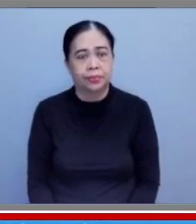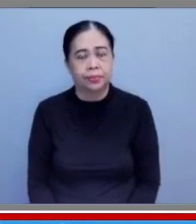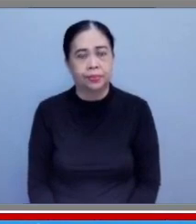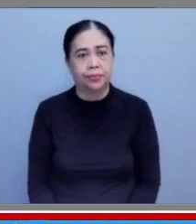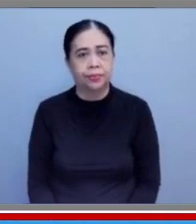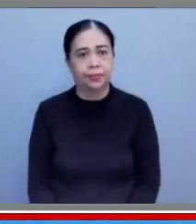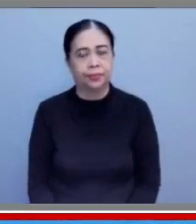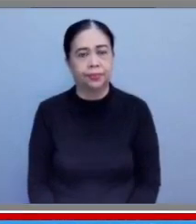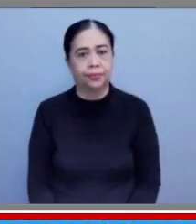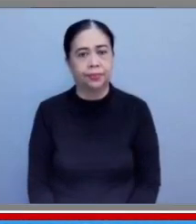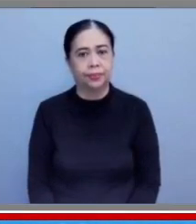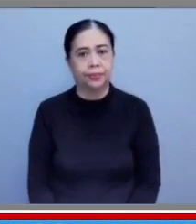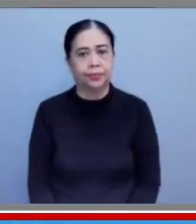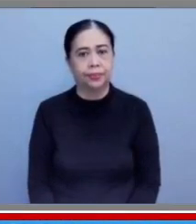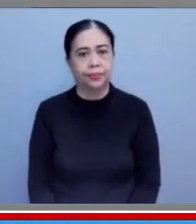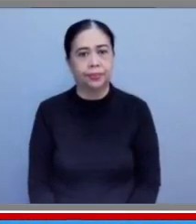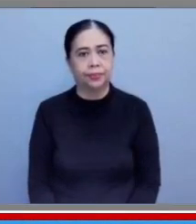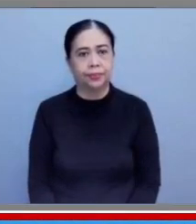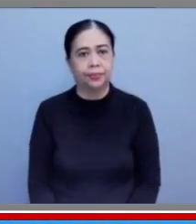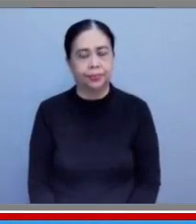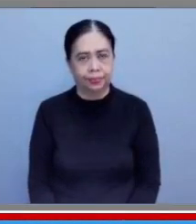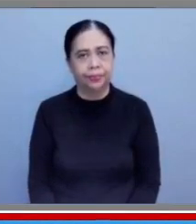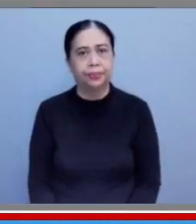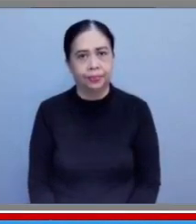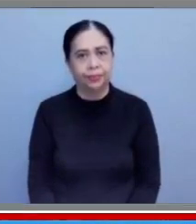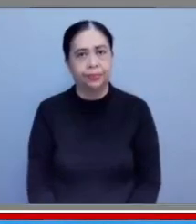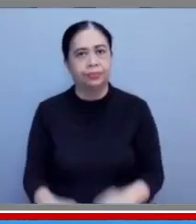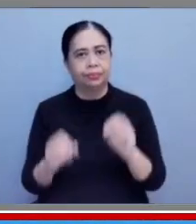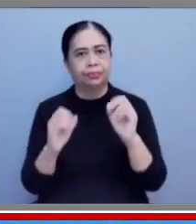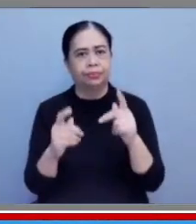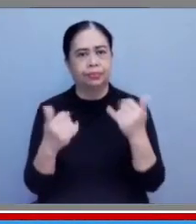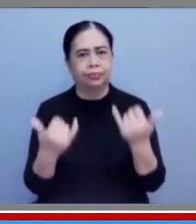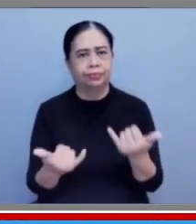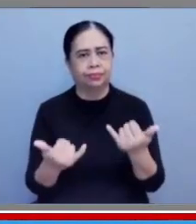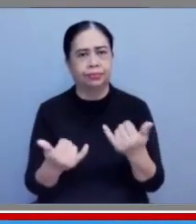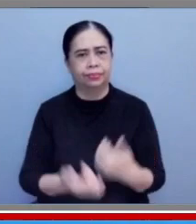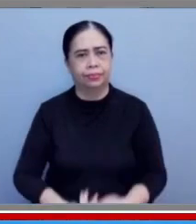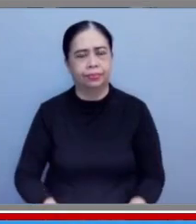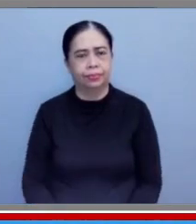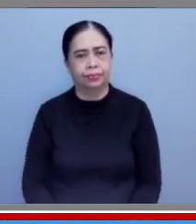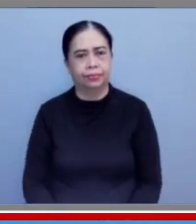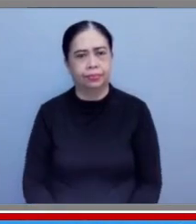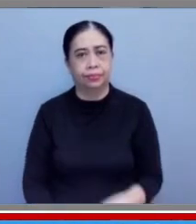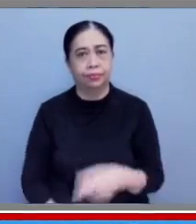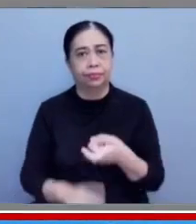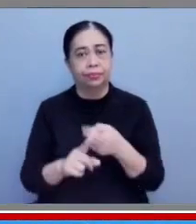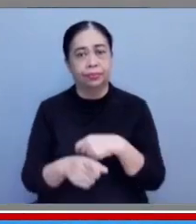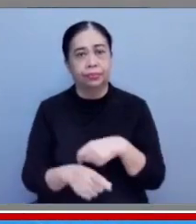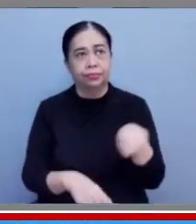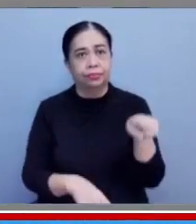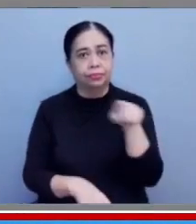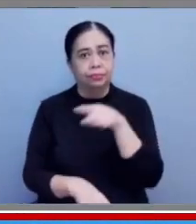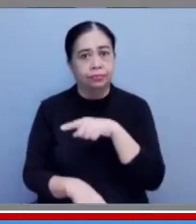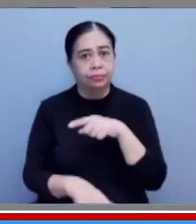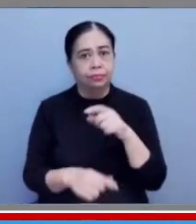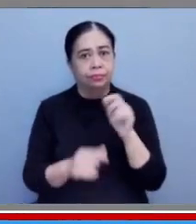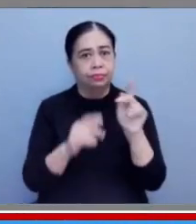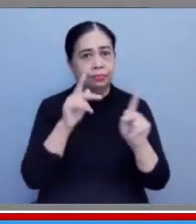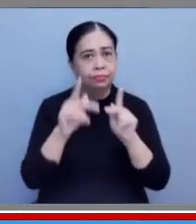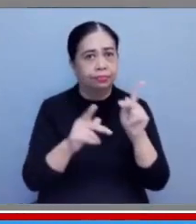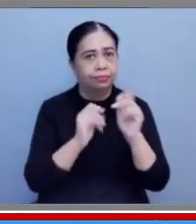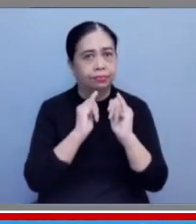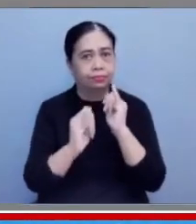hangin Oo raffi Maayos naman yung kalagayan natin dito ngayon at base na rin sa ilang mga residenteng nakapanayam